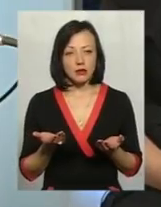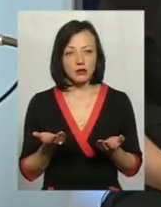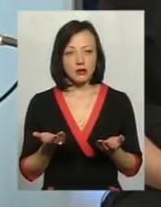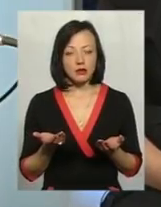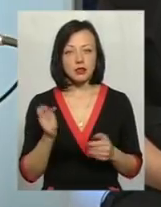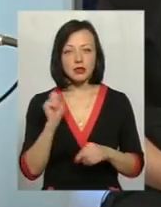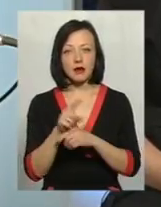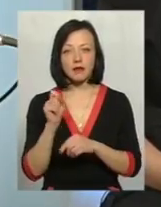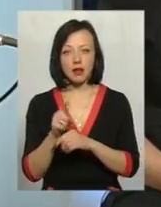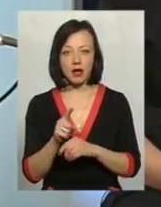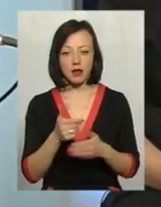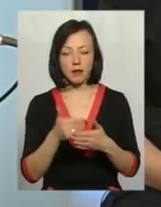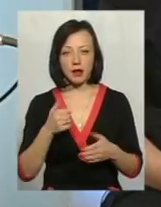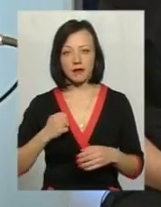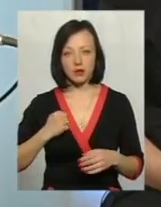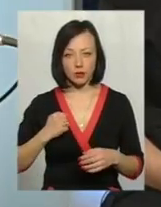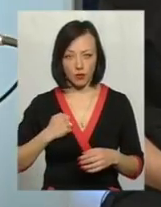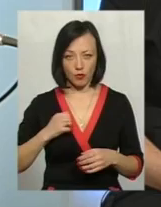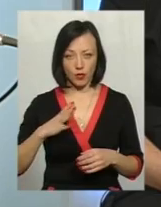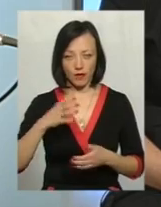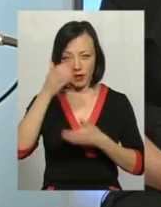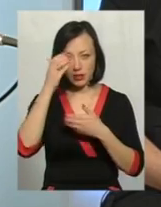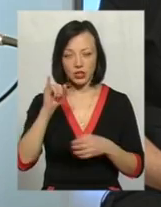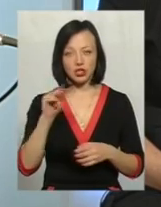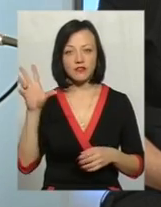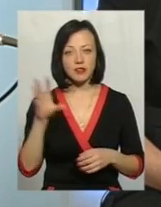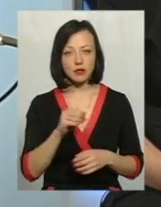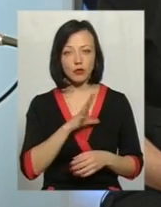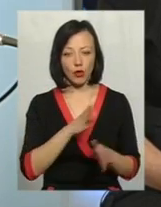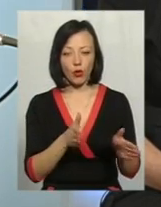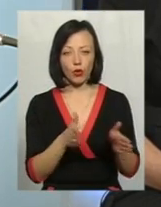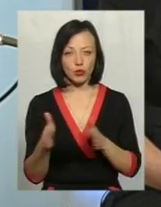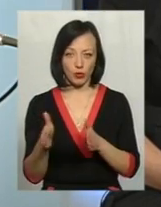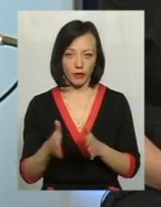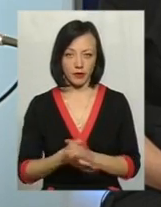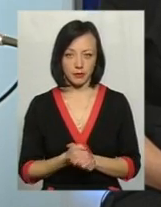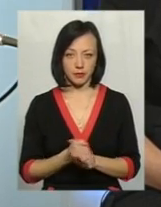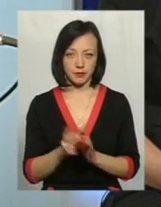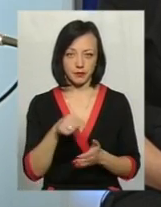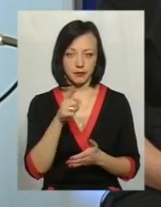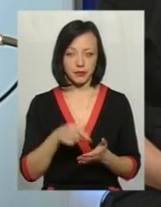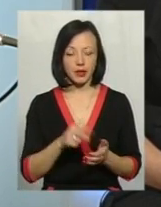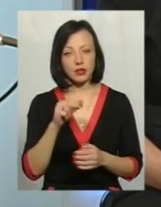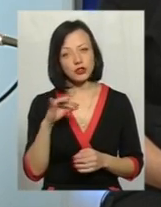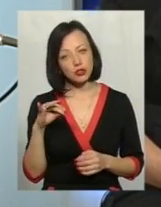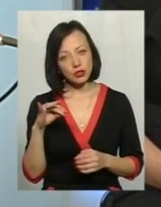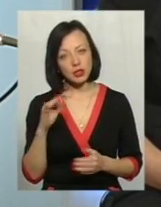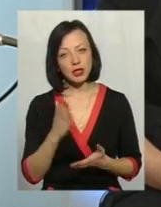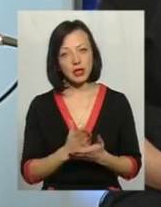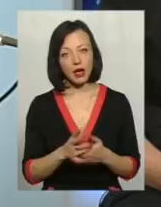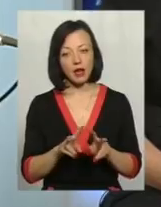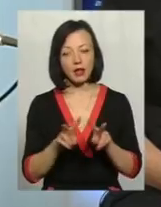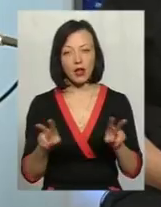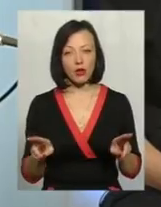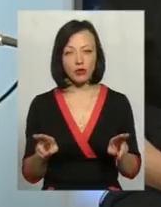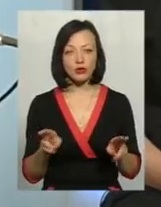Які завдання стояли перед військовими, які були в Афганістані, і чи всі були до цього готові? Чи є аналогія